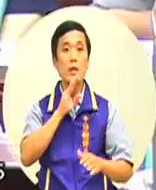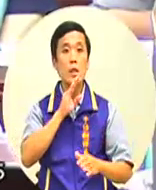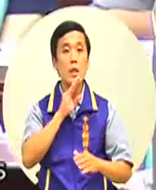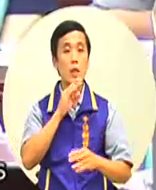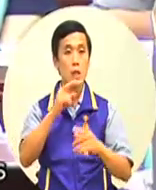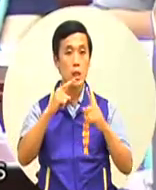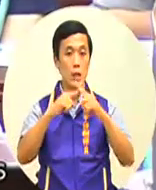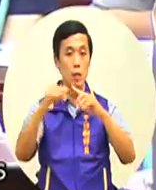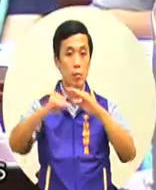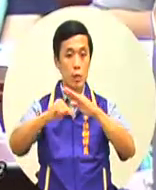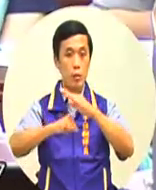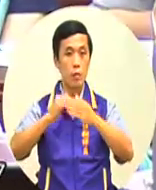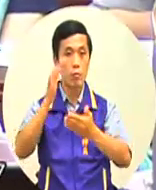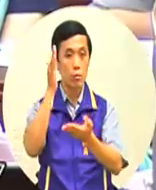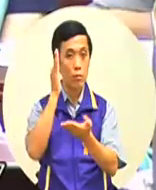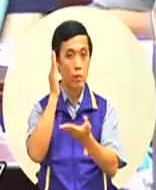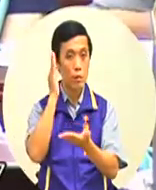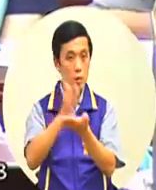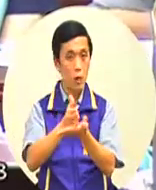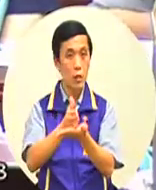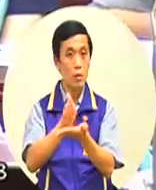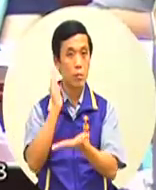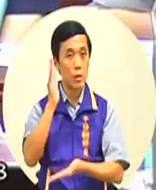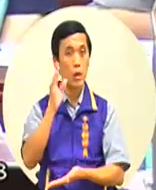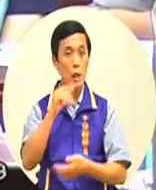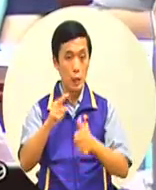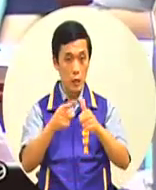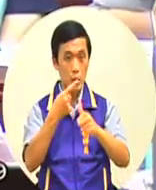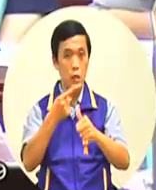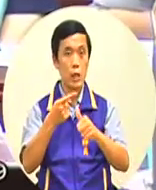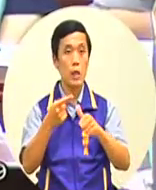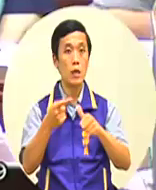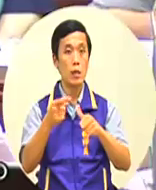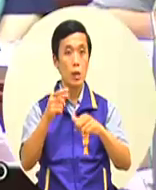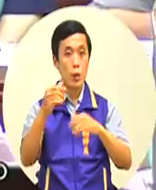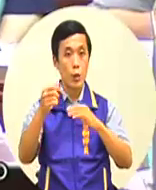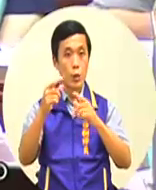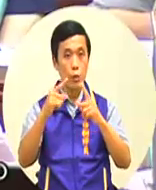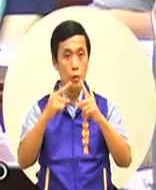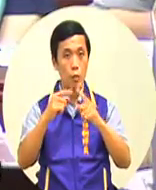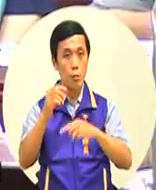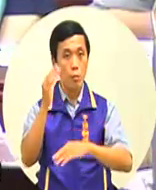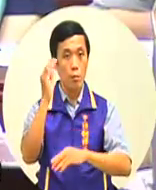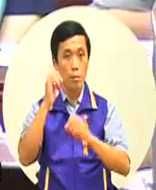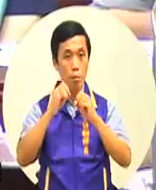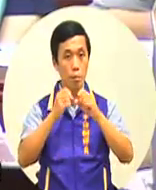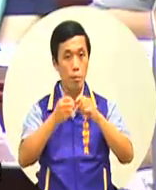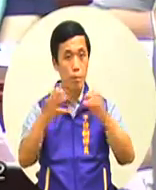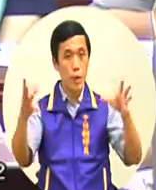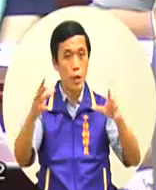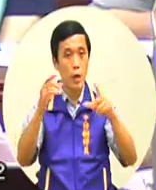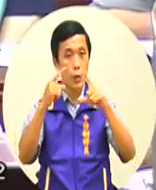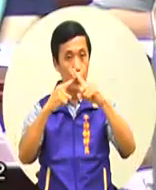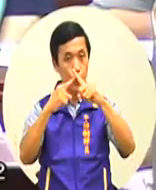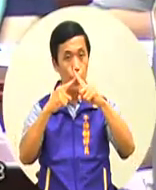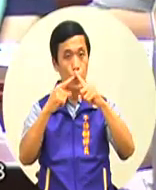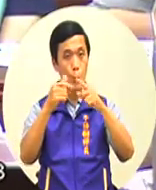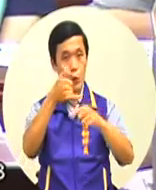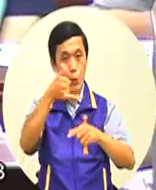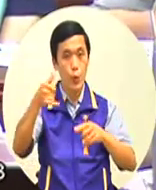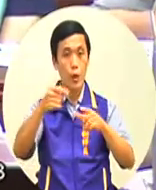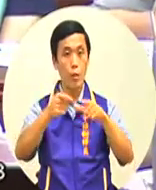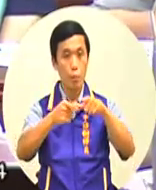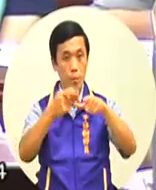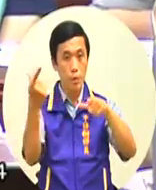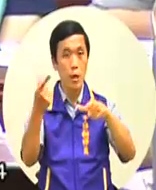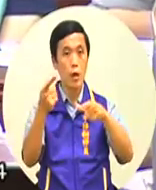结的，所以必须要原额先通过才可以有相关的一个经费聘雇。那所以